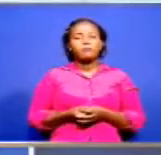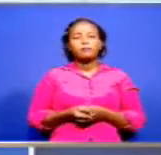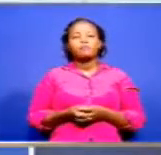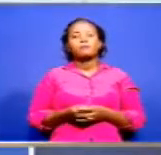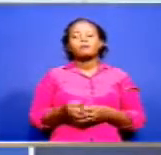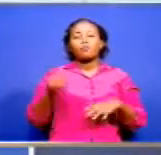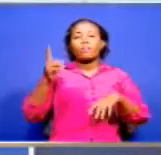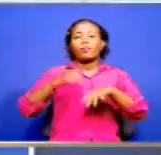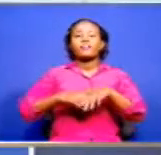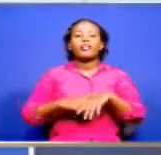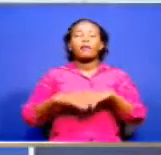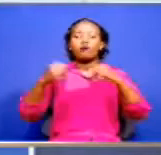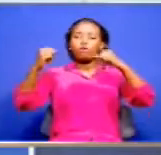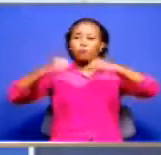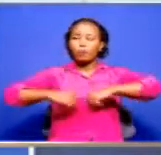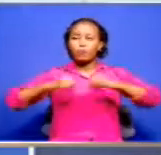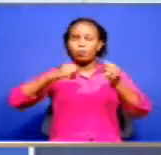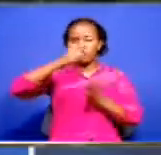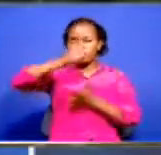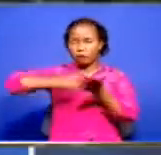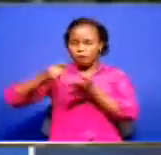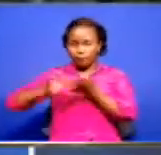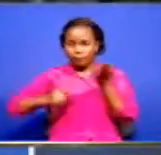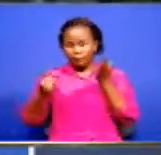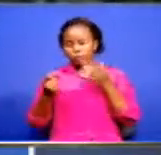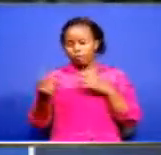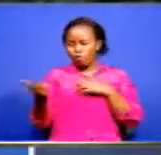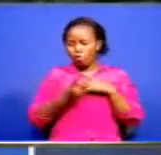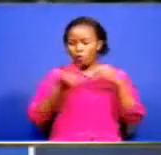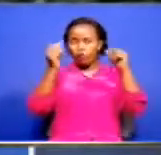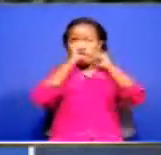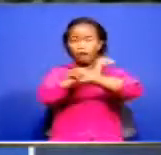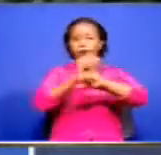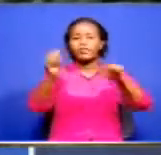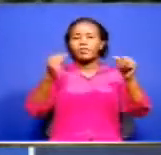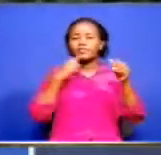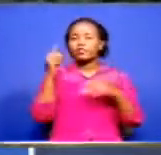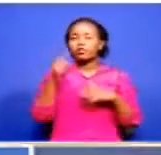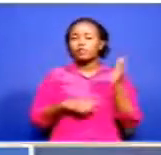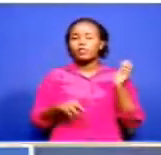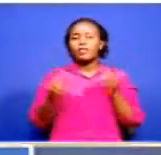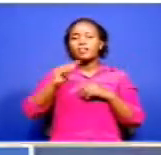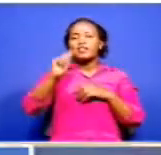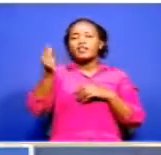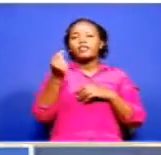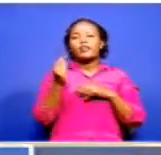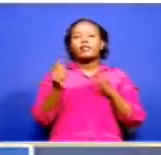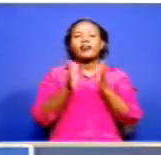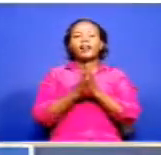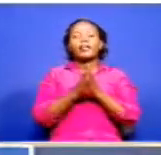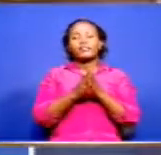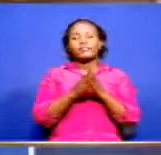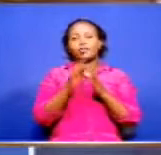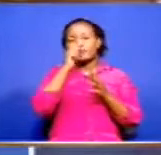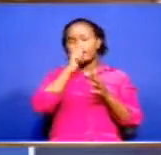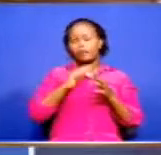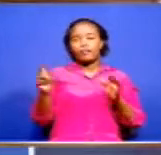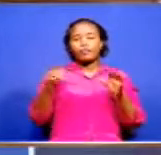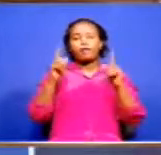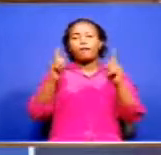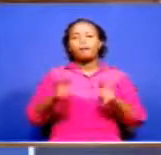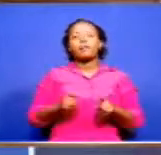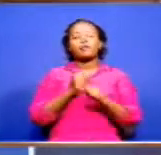Wakati wa mashauriano hayo, marais hao wawili walisema Kenya na Tanzania zinahitaji kuweka mikakati ya kutambua matokeo ya vipimo